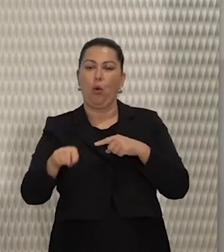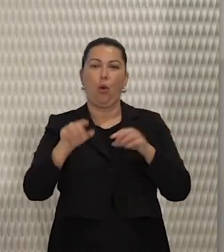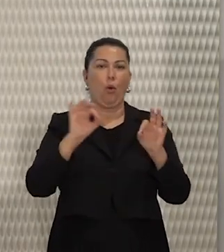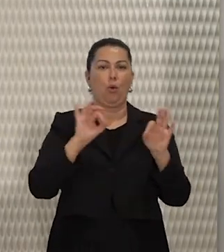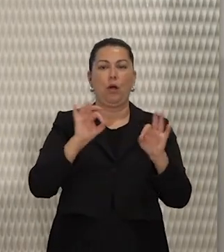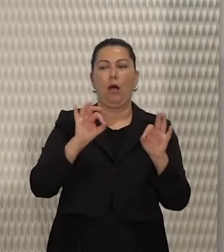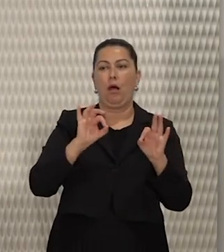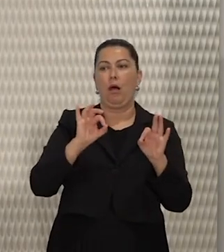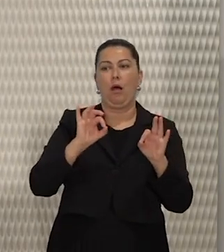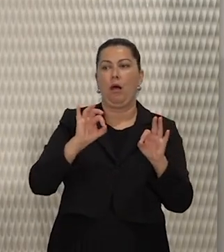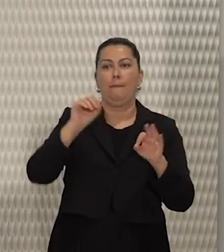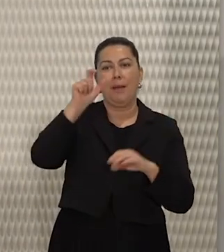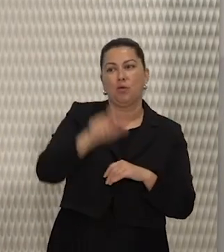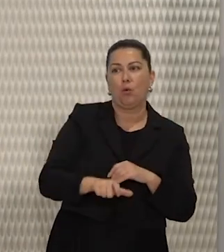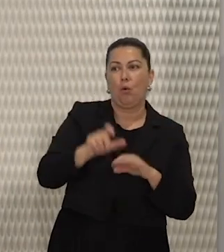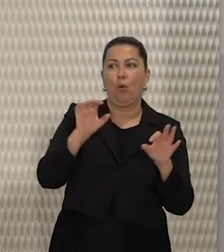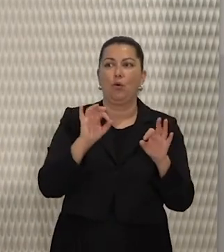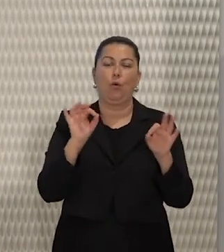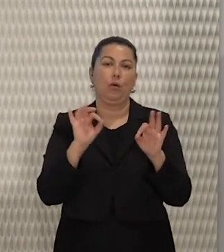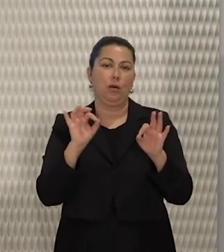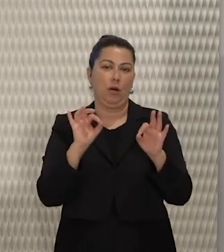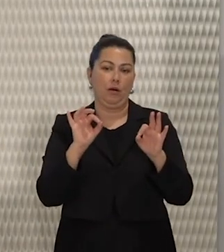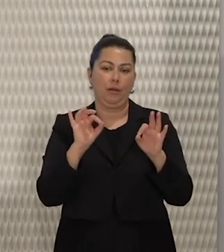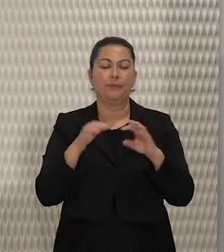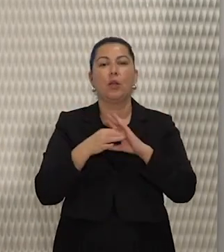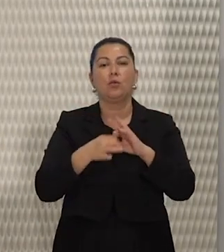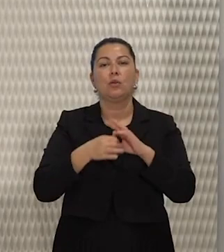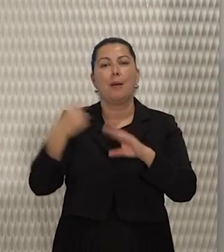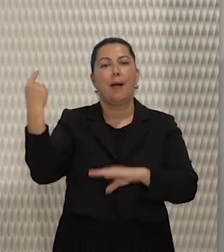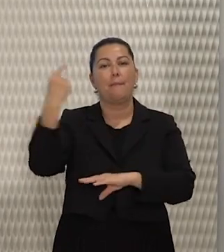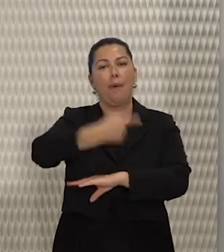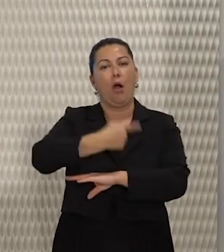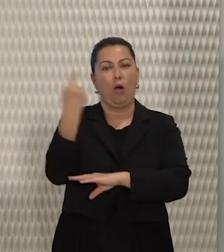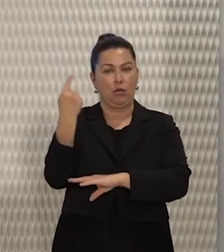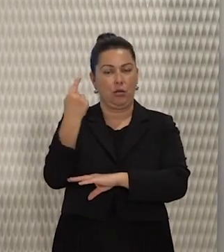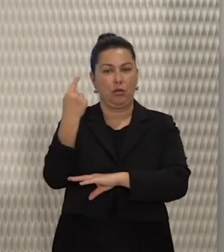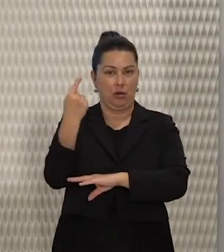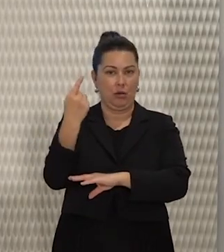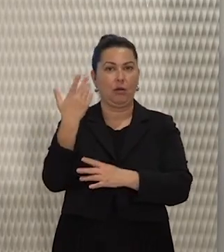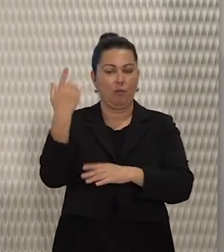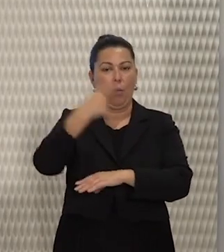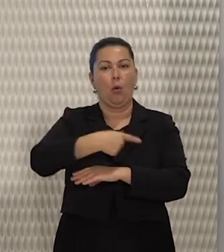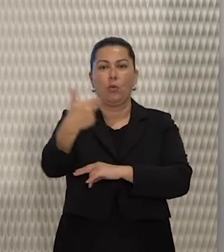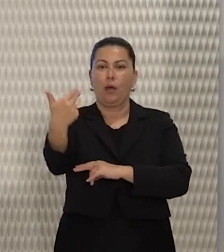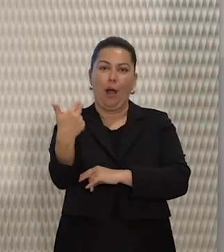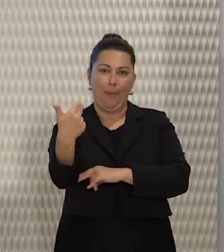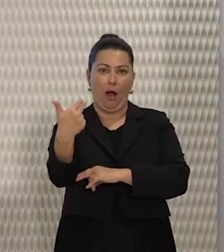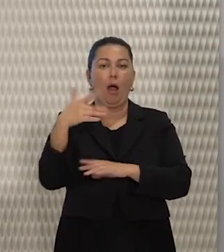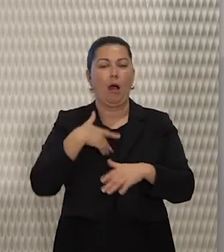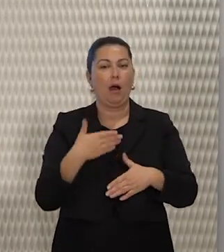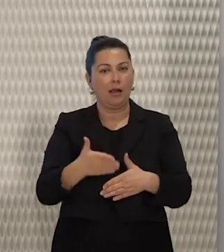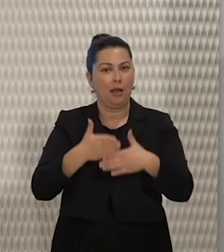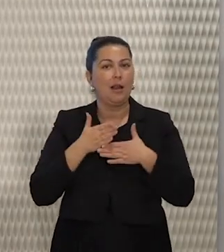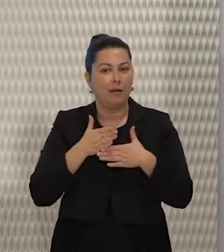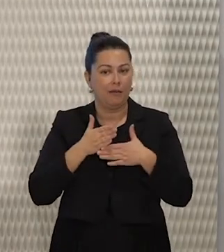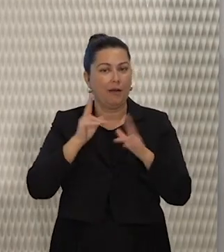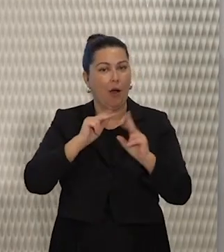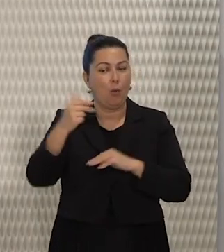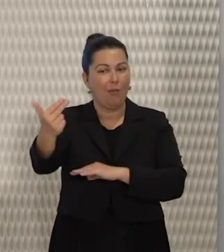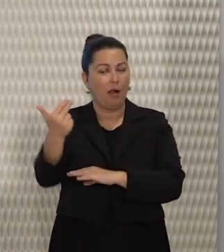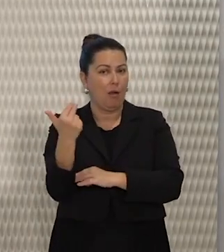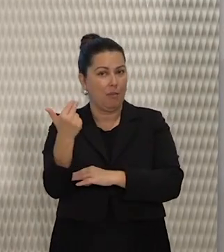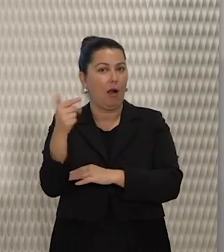oder ob das eine Person ist. Für die Maut eine Hilfe, also für die Mautkameras, damit die Kameras